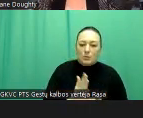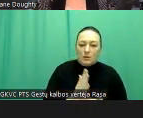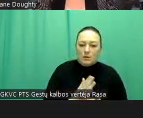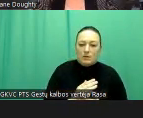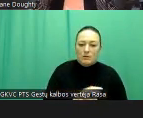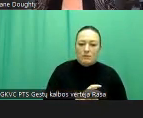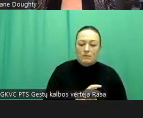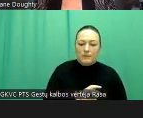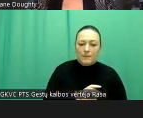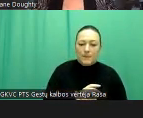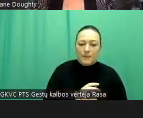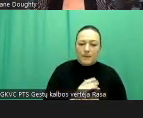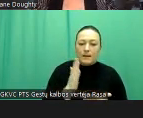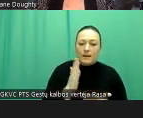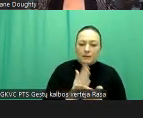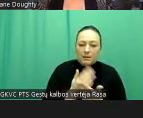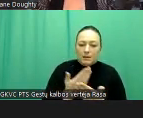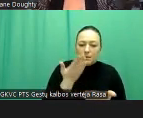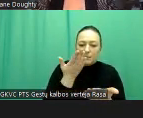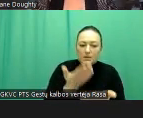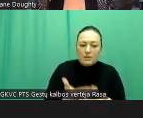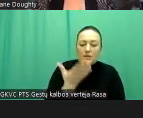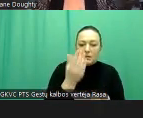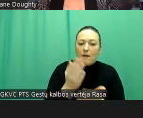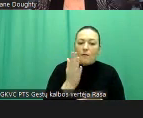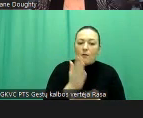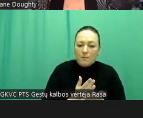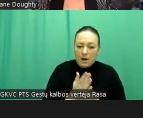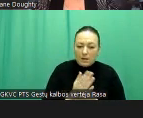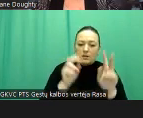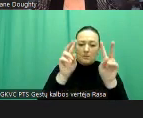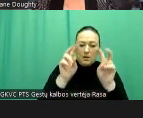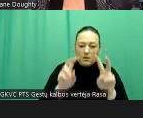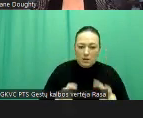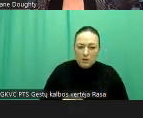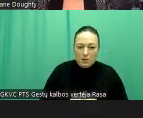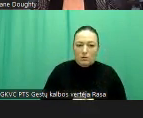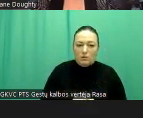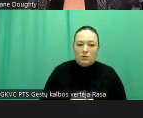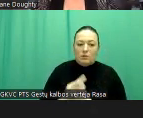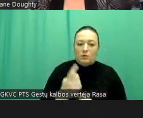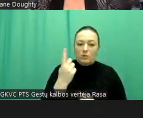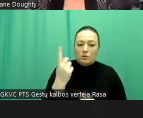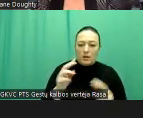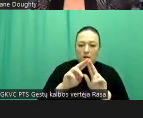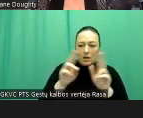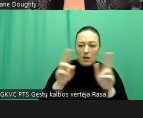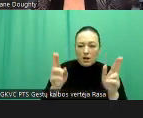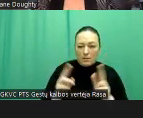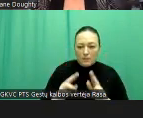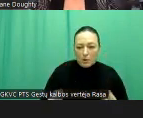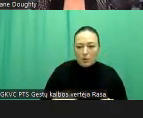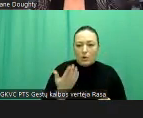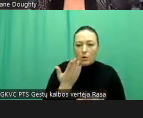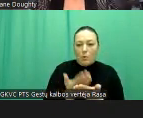trestai, nes jį pristatydama savo patirtį panalizuos. Nu, šiuo metu jis yra tarptautinis